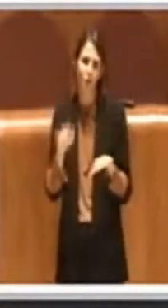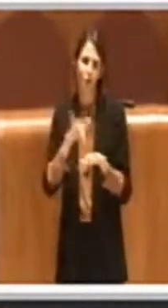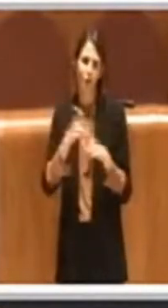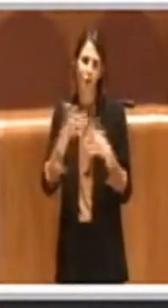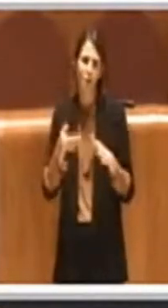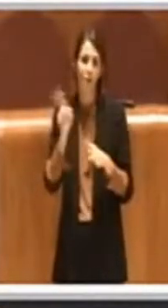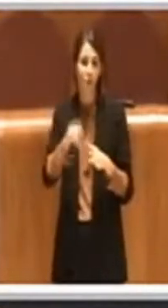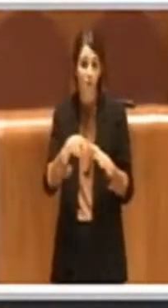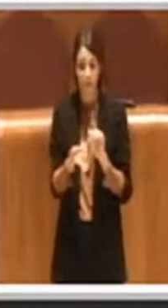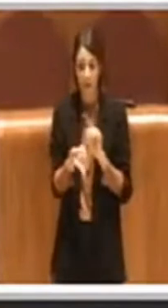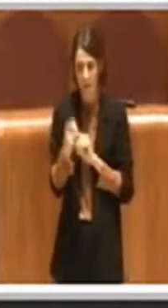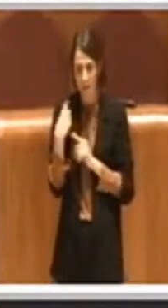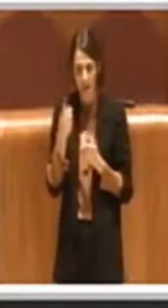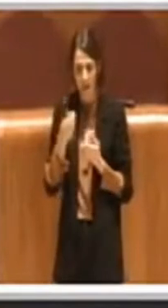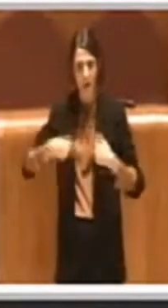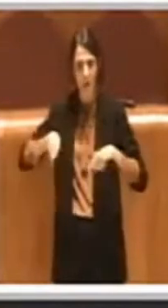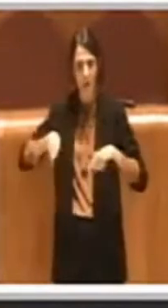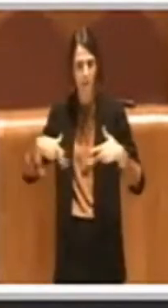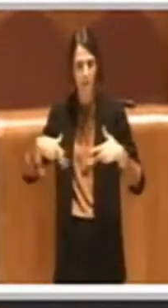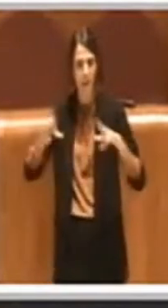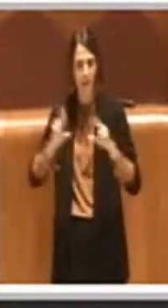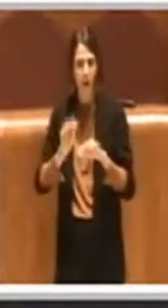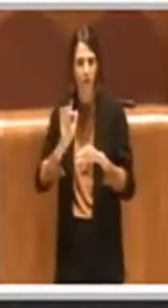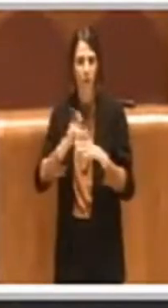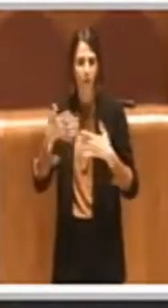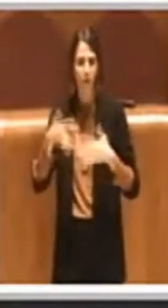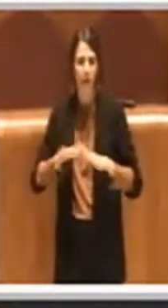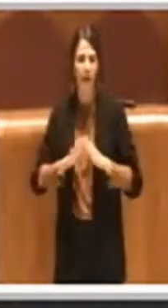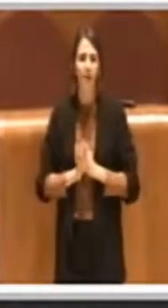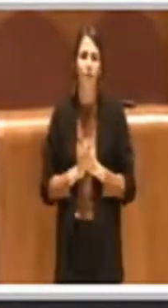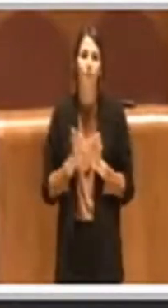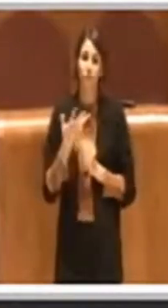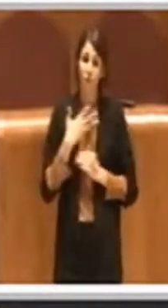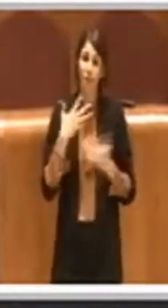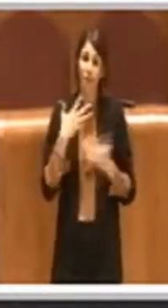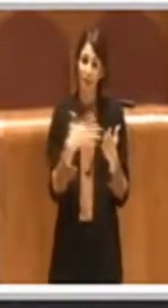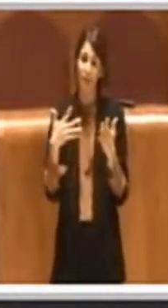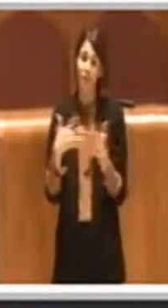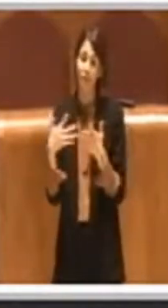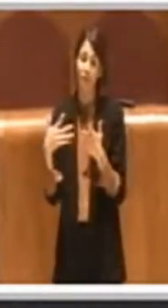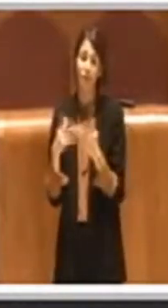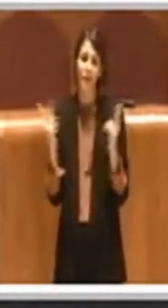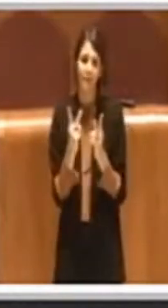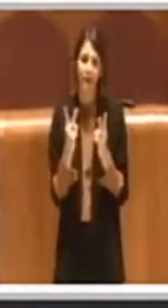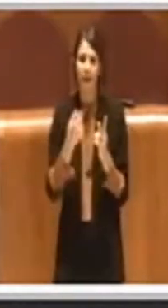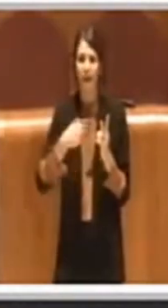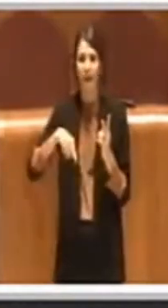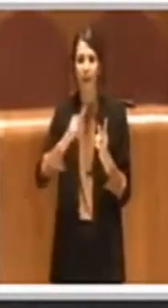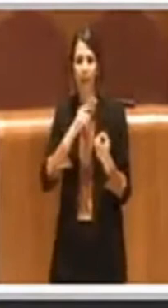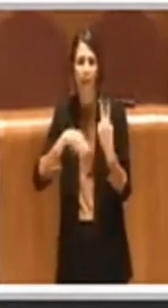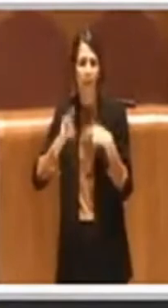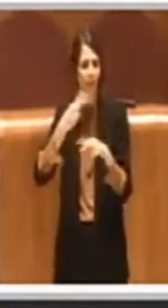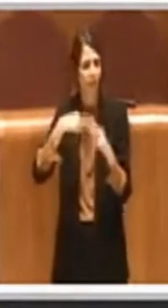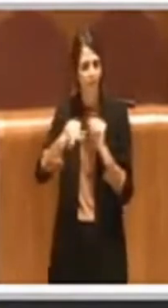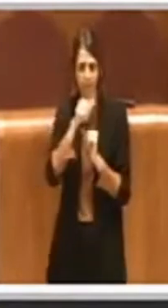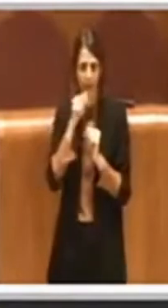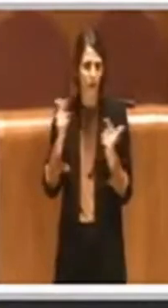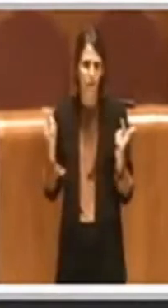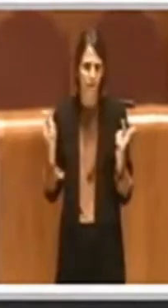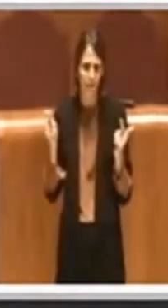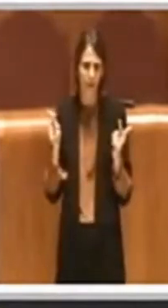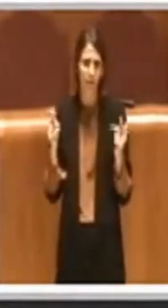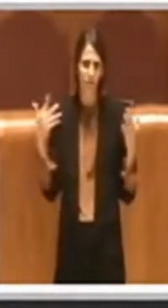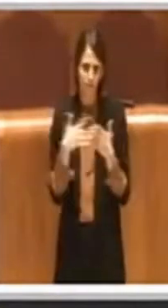anche in quella pina e precedente oggettivamente delle difficoltà ci stanno cioè inutile girarci intorno peraltro la